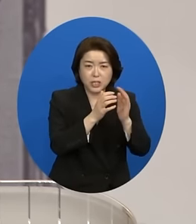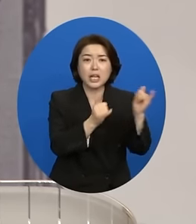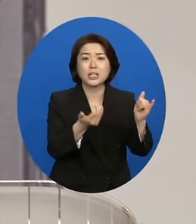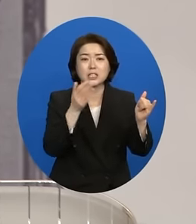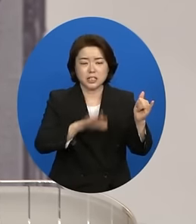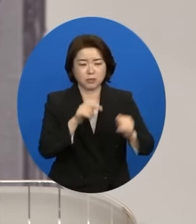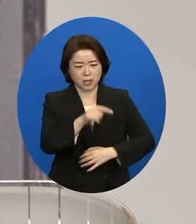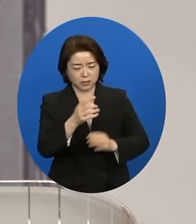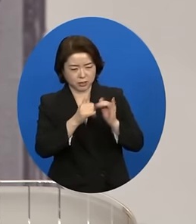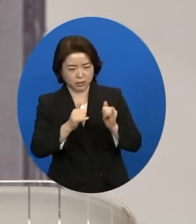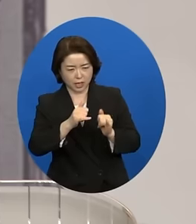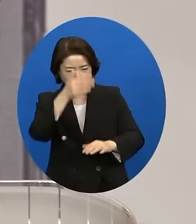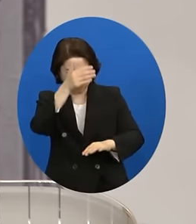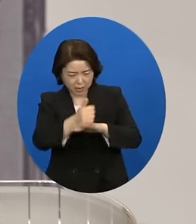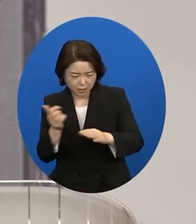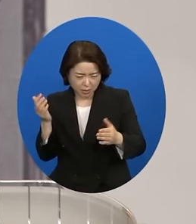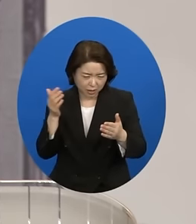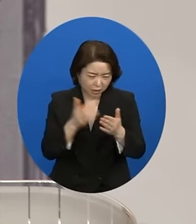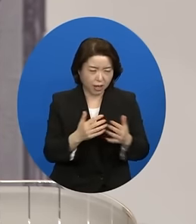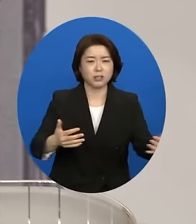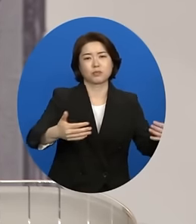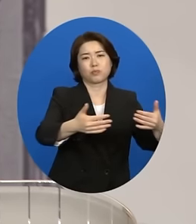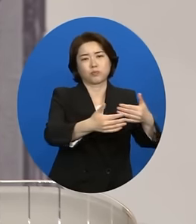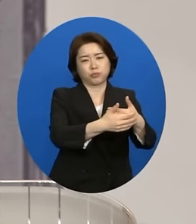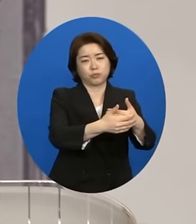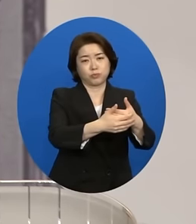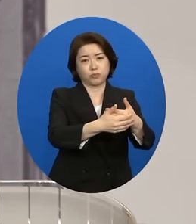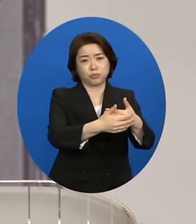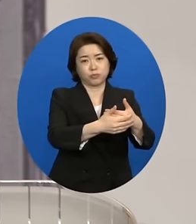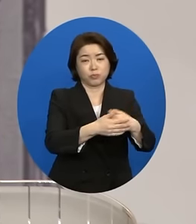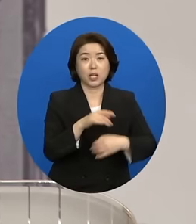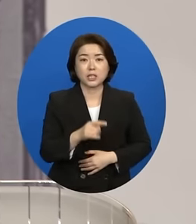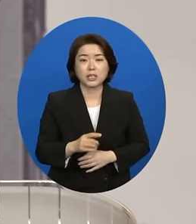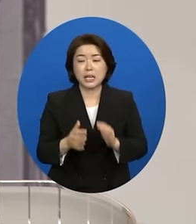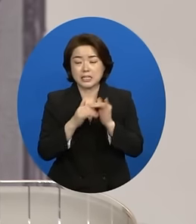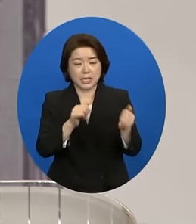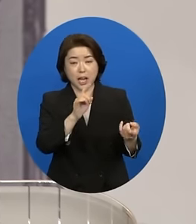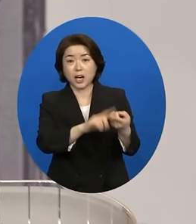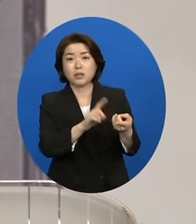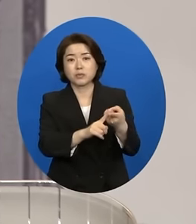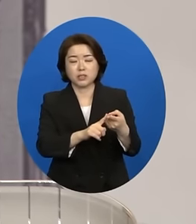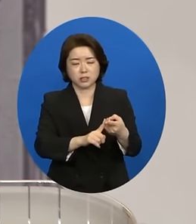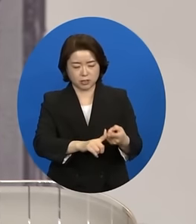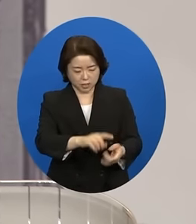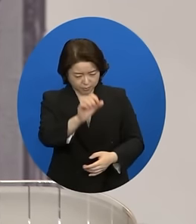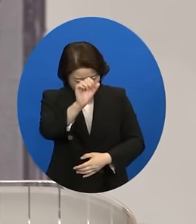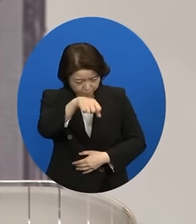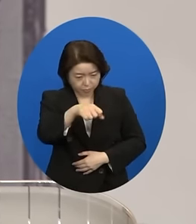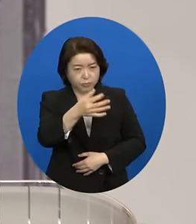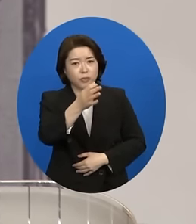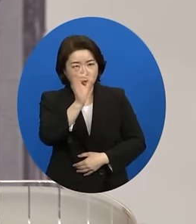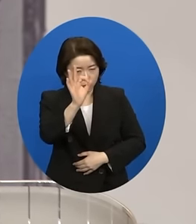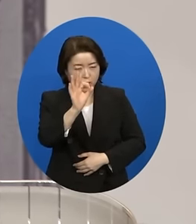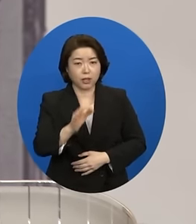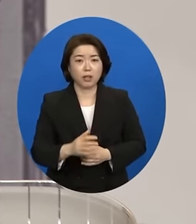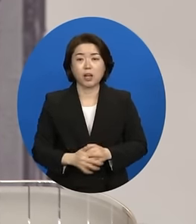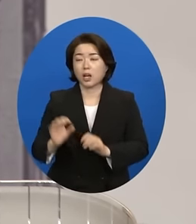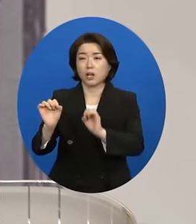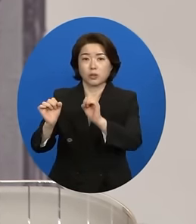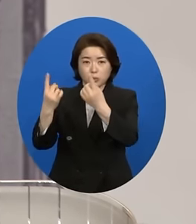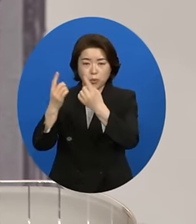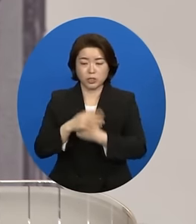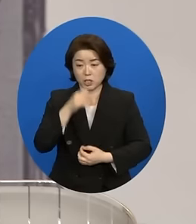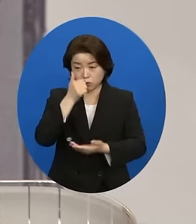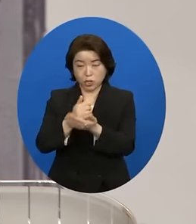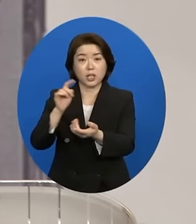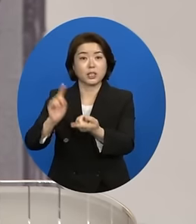사람을 끝까지 품어내는 것입니다. 이거였어요. 사람에 대해서는 예스라고 품어내는 겁니다. 동시에